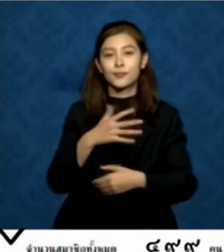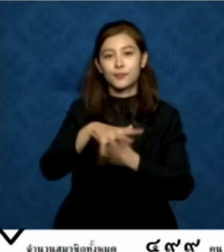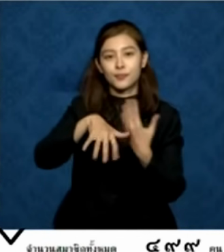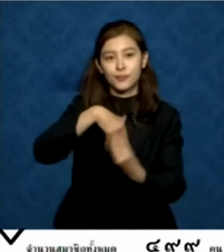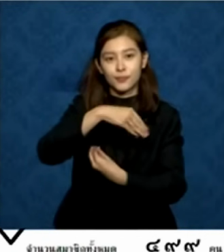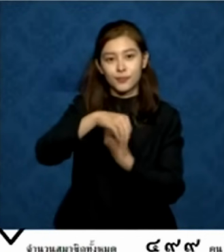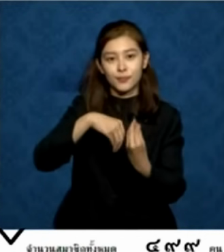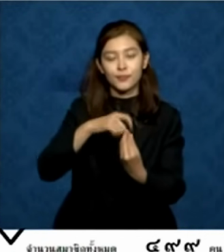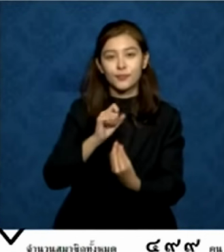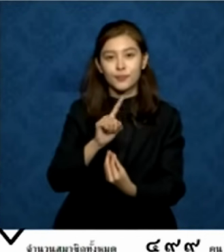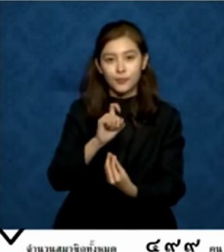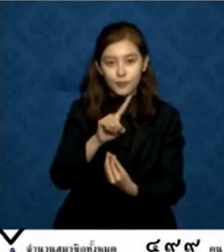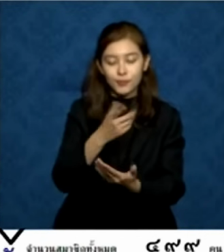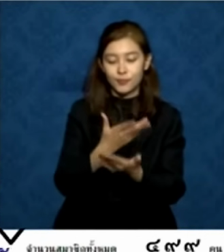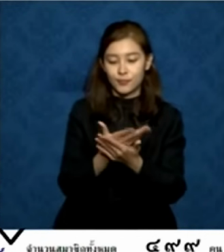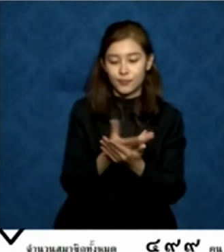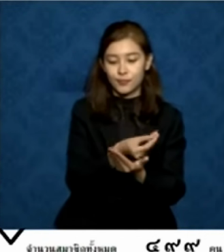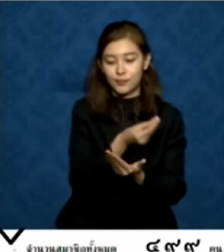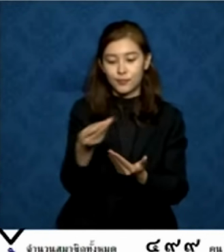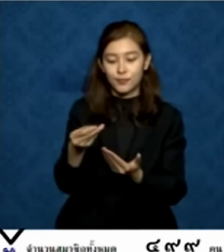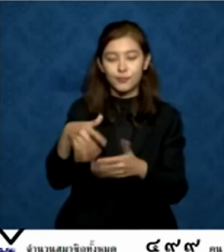สู่ท้องถิ่น